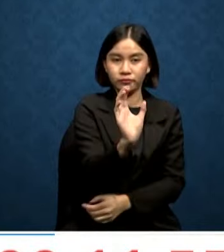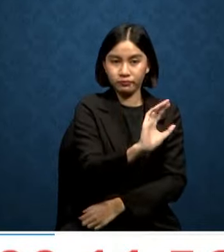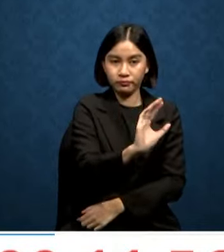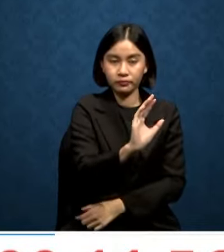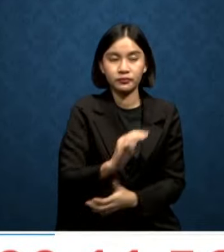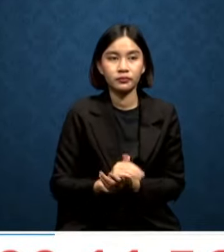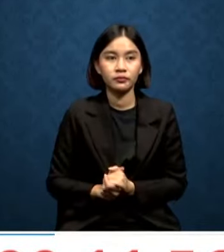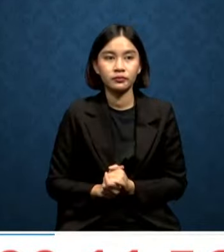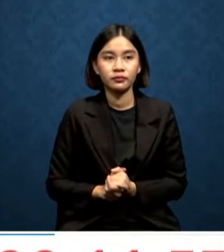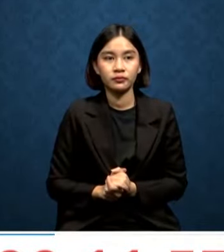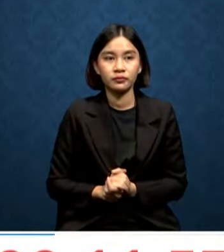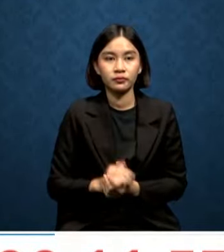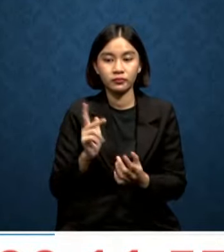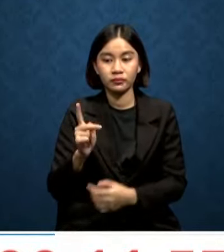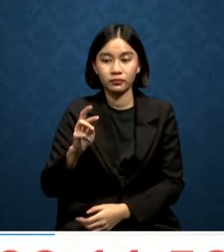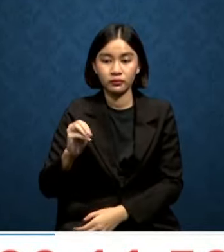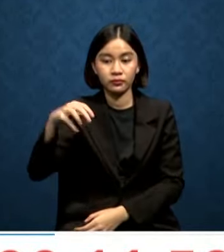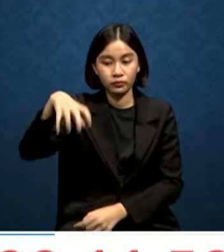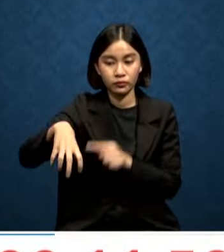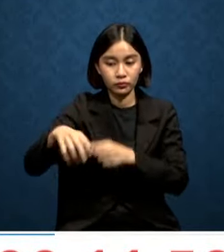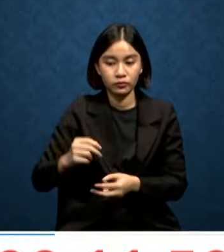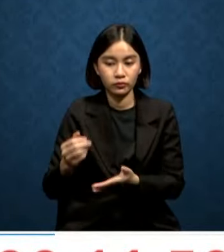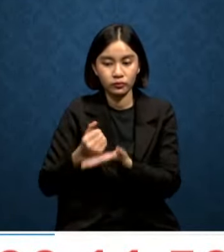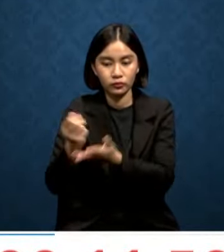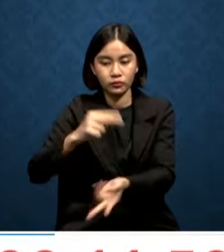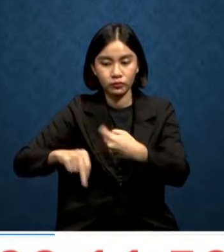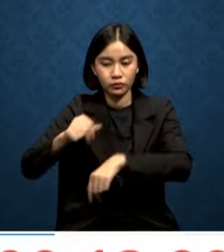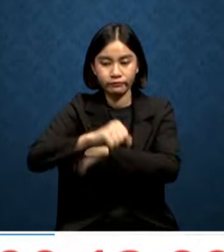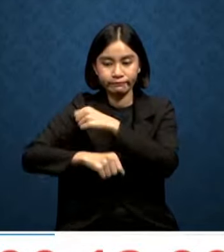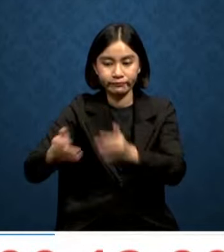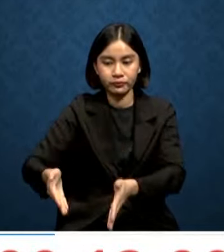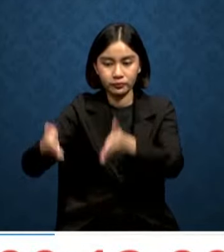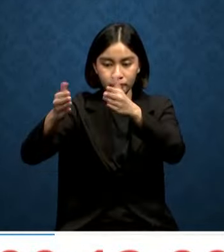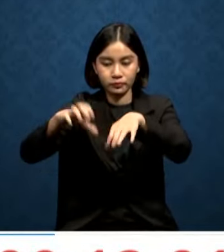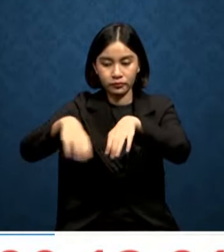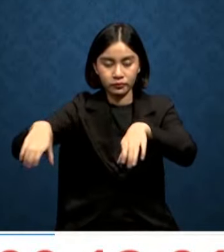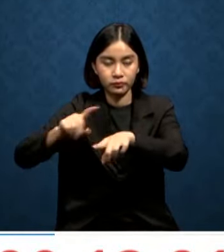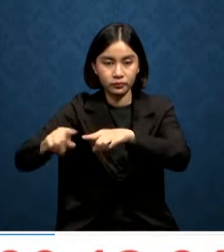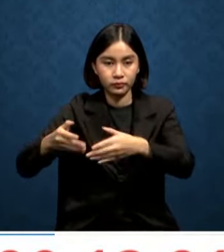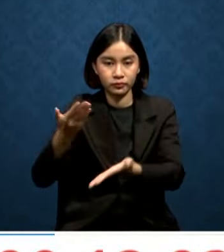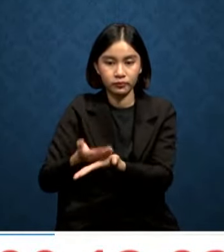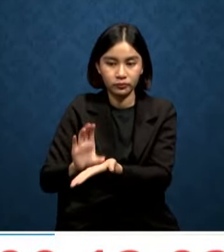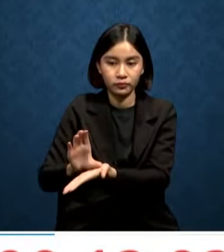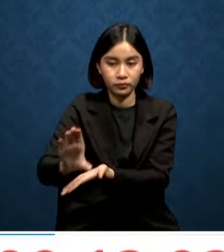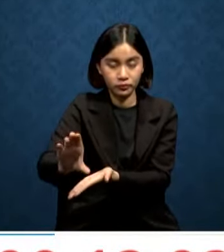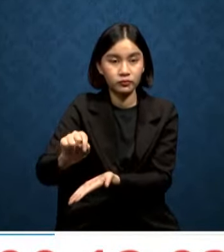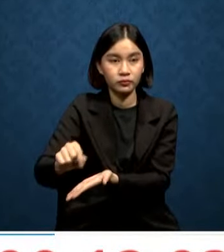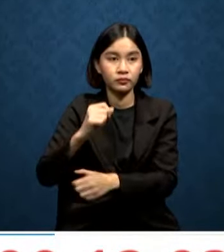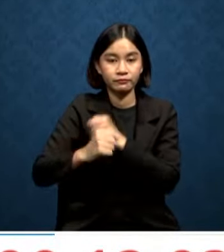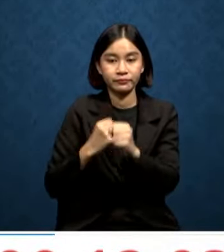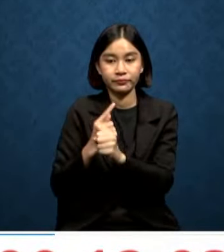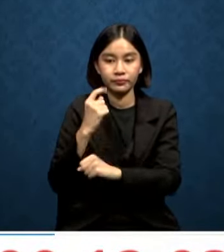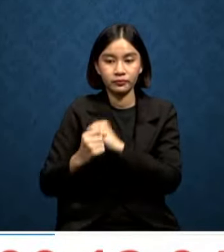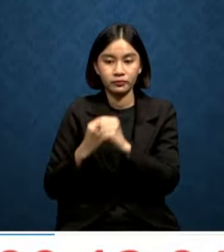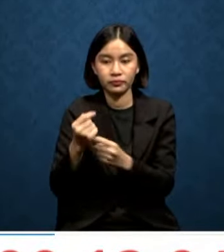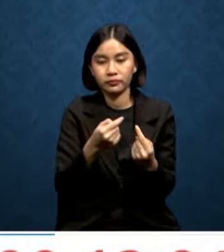ในเบื้องต้นคือทางธนารักษ์เข้ามาดำเนินการในการก่อสร้างแล้วไปให้ทางหน่วยงานเนี่ยไปตั้งงบประมาณชดใช้เป็นรายปีต่อไป